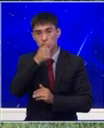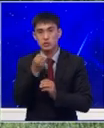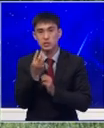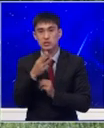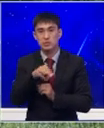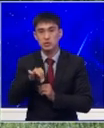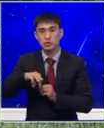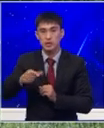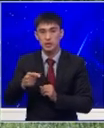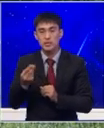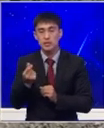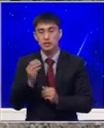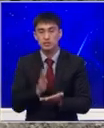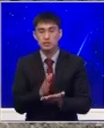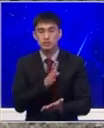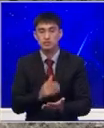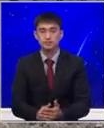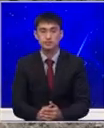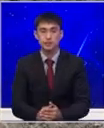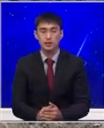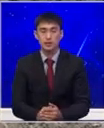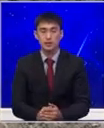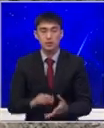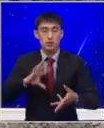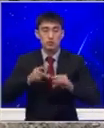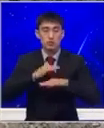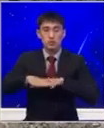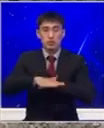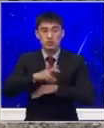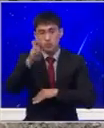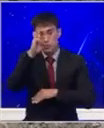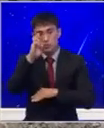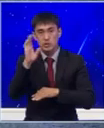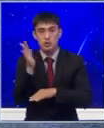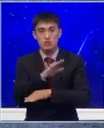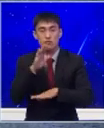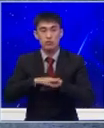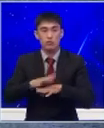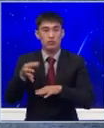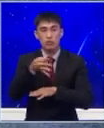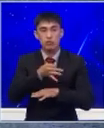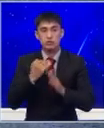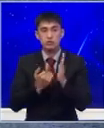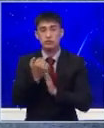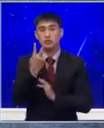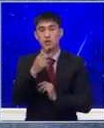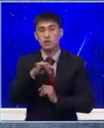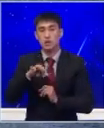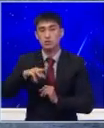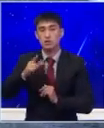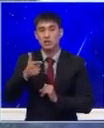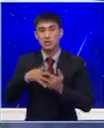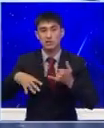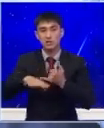13 миллионов тенге денежных средств стоит отметить что общая площадь государственного лесного фонда в области составляет свыше двух миллионов